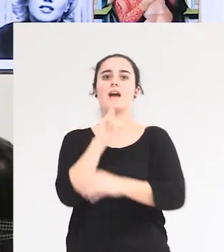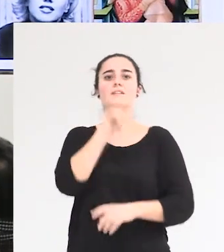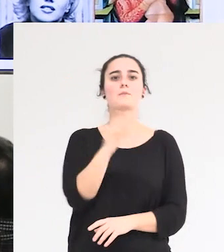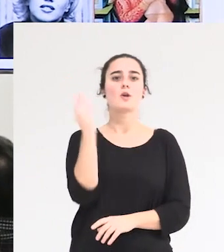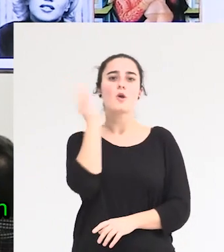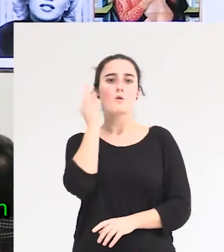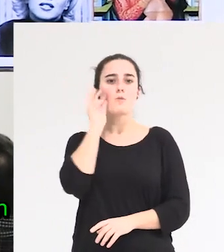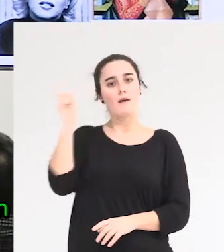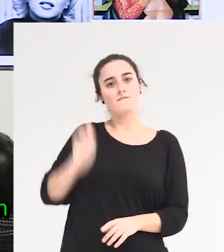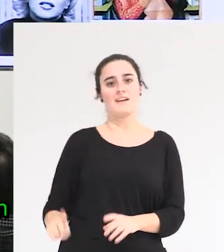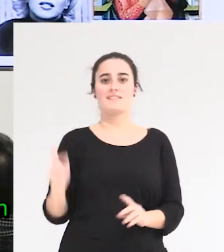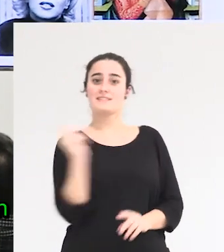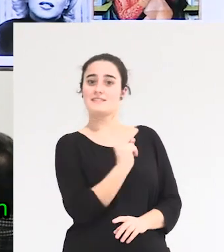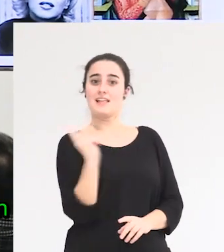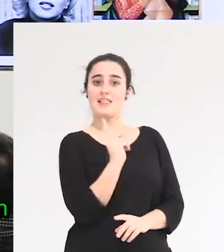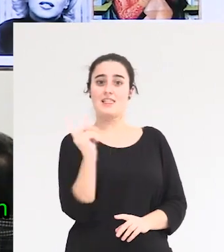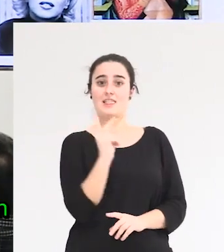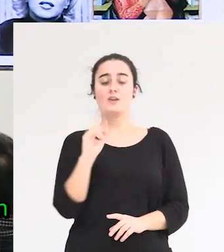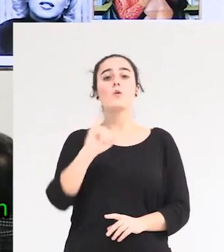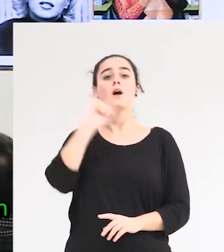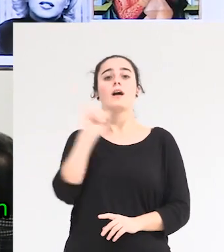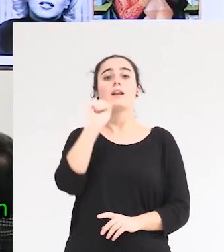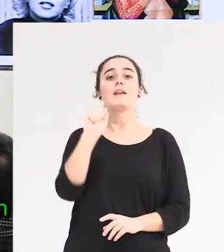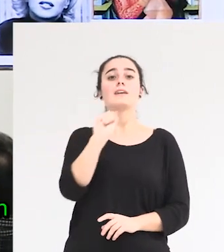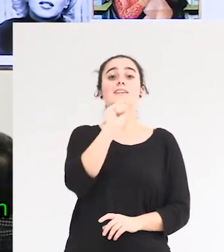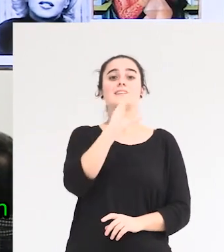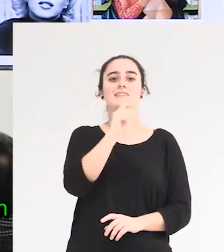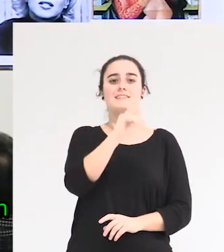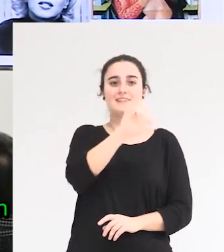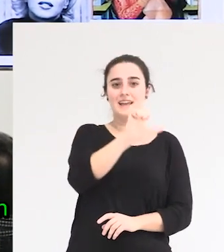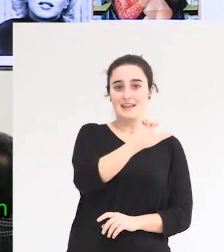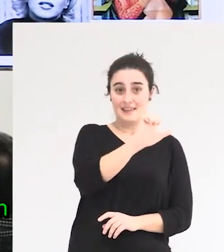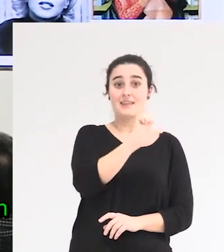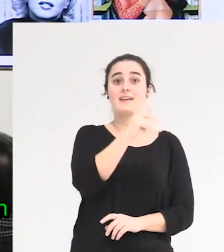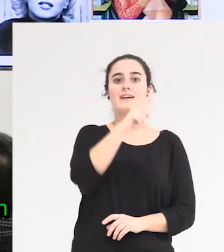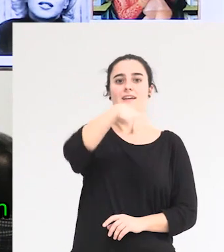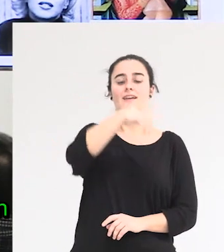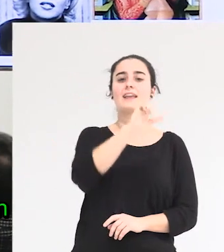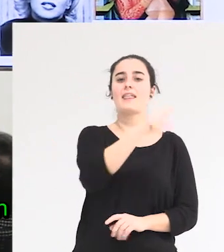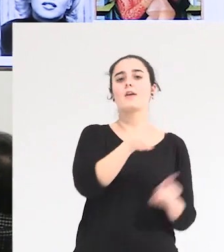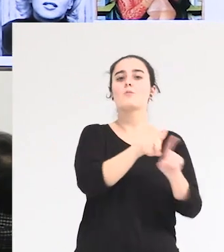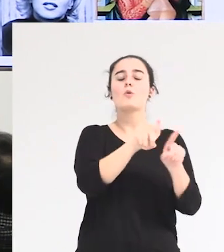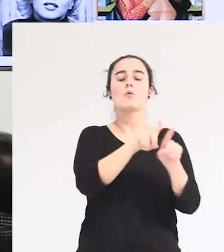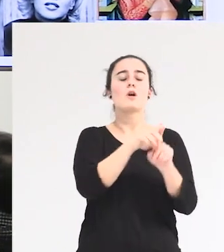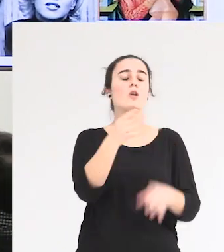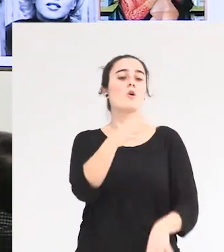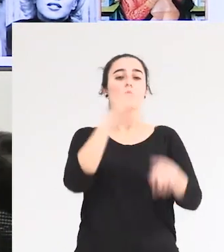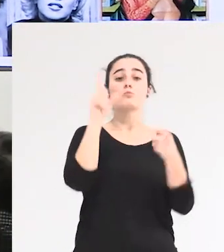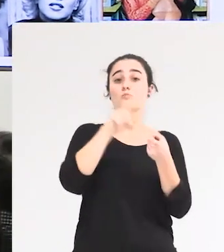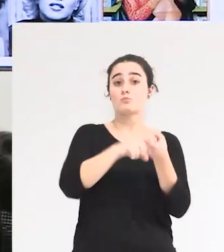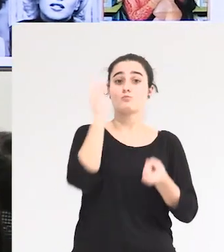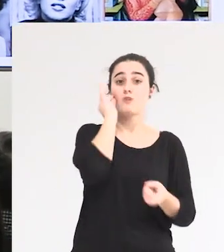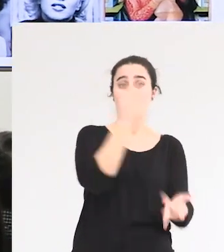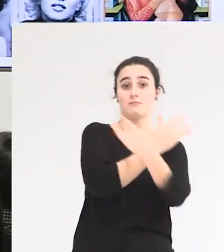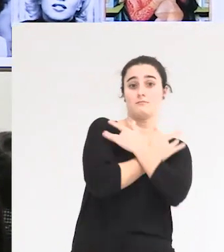ez da? Eta bat azen, Jackie Kennedy zen bere emaztea, virginala, ama, eta gero bazeukan,